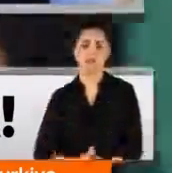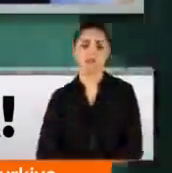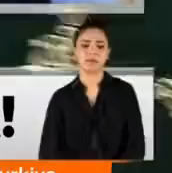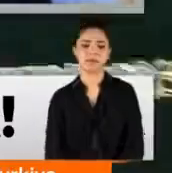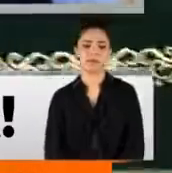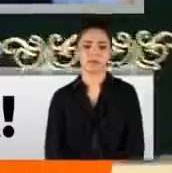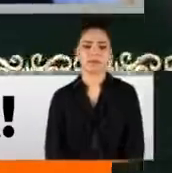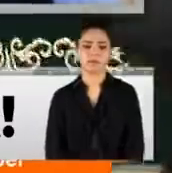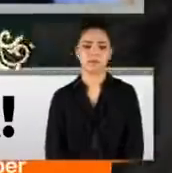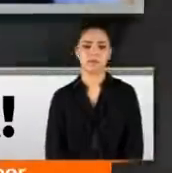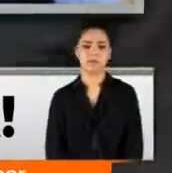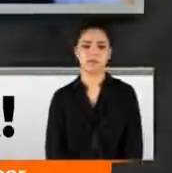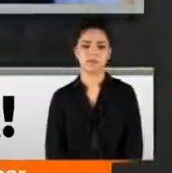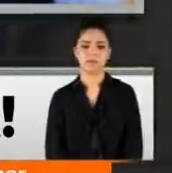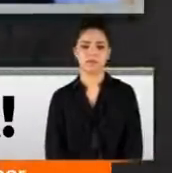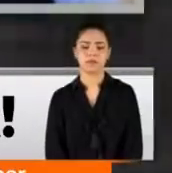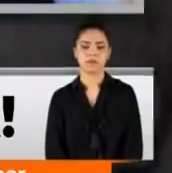gideceğim.